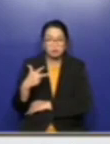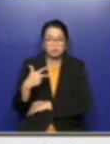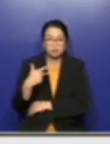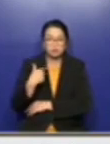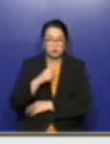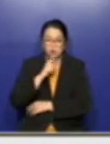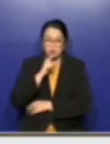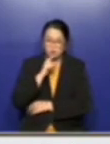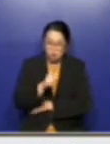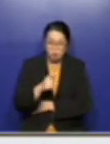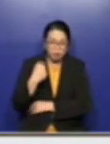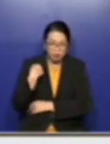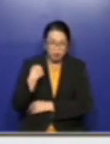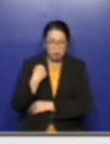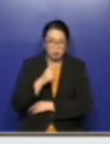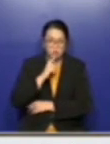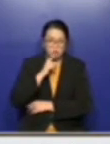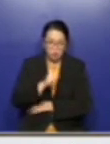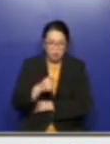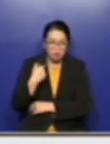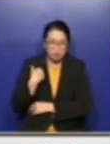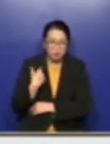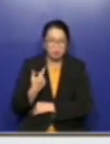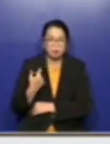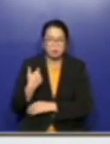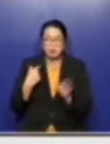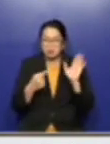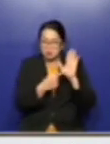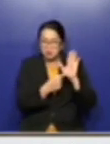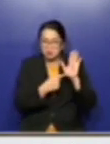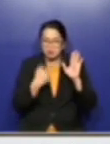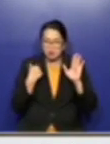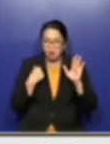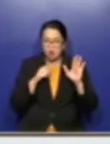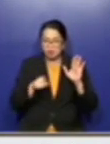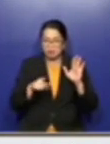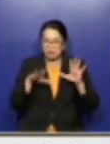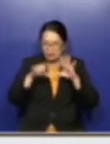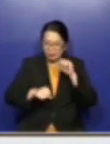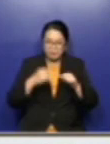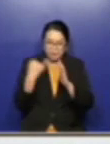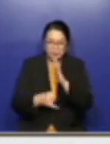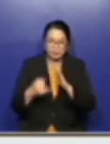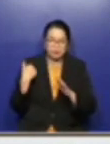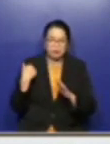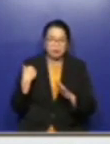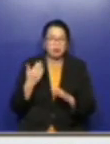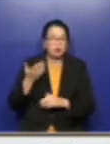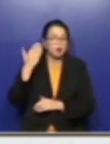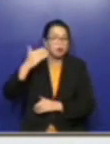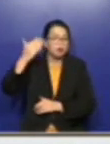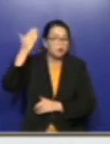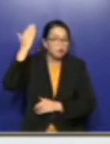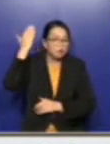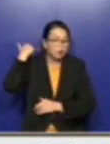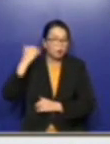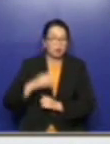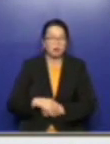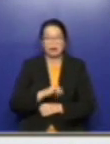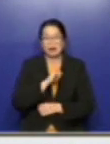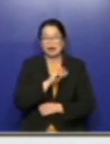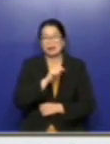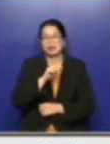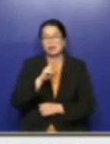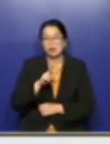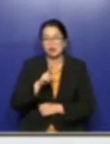จะบ้างไหมครับท่านบอกมีอยู่ในนี้สมัยก่อนเนี่ยท่านประธานครับ ITV เนี่ยเขา